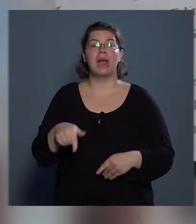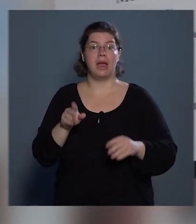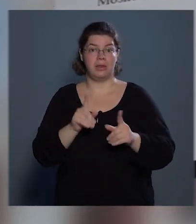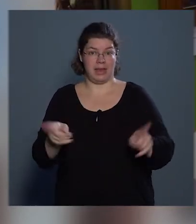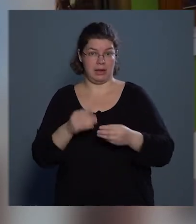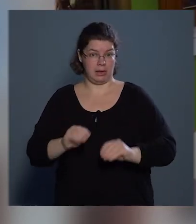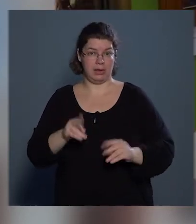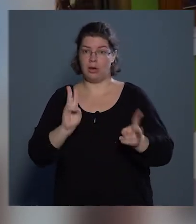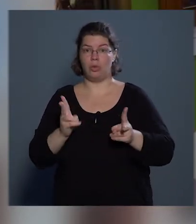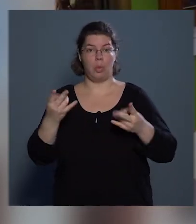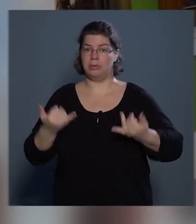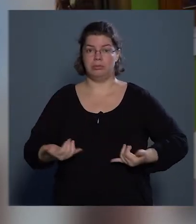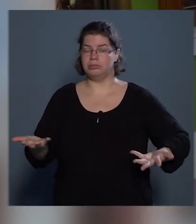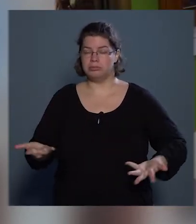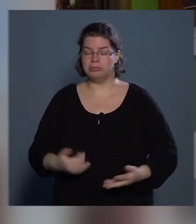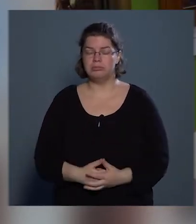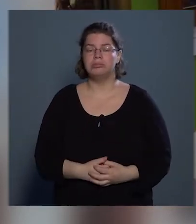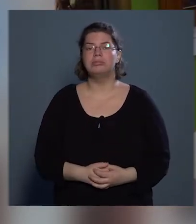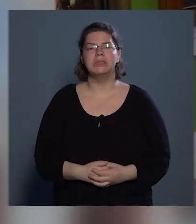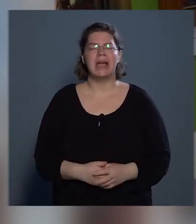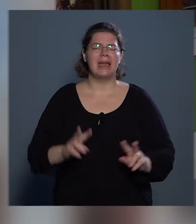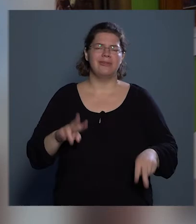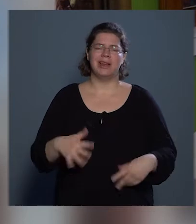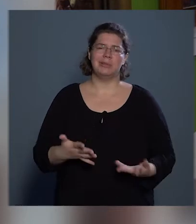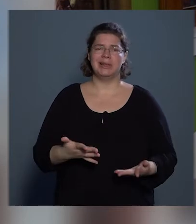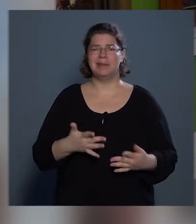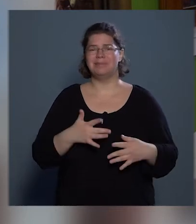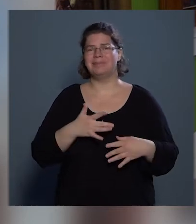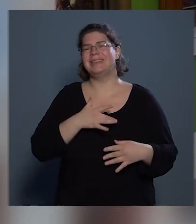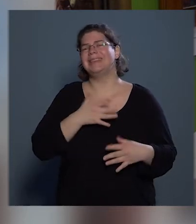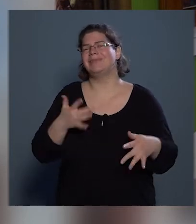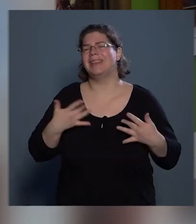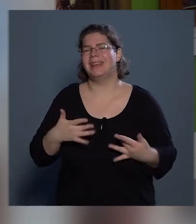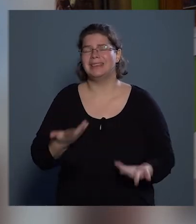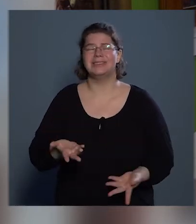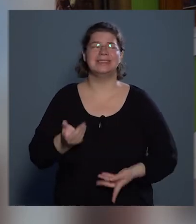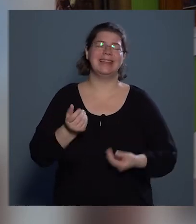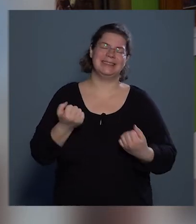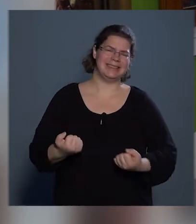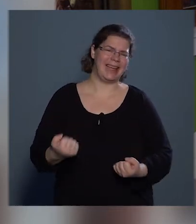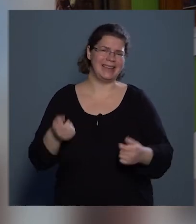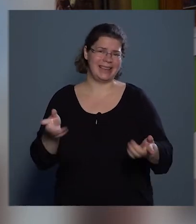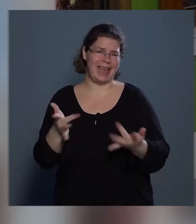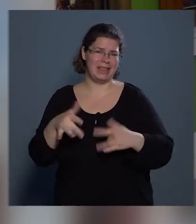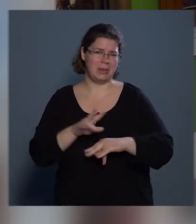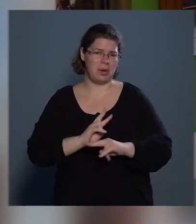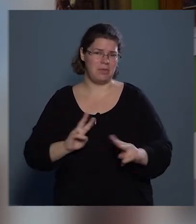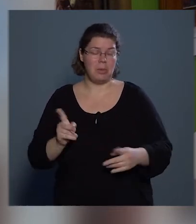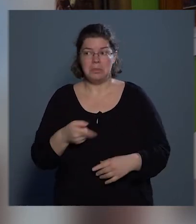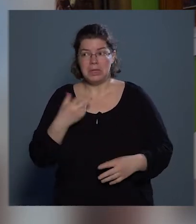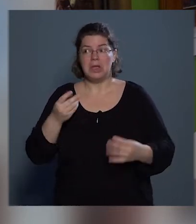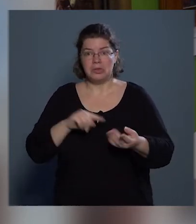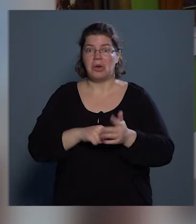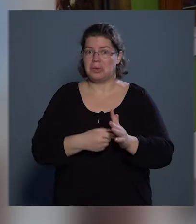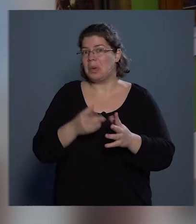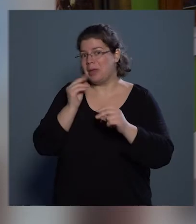áll? Tényleg nem szívderítő, mert nagyon nehéz helyzetben van, és azt hiszem, hogy erről mi sokszor beszélgettünk